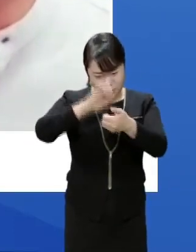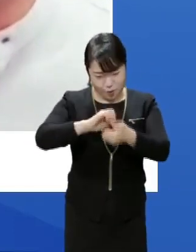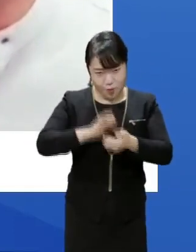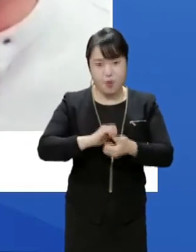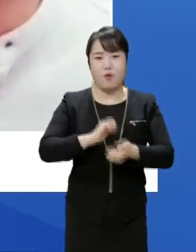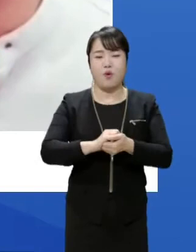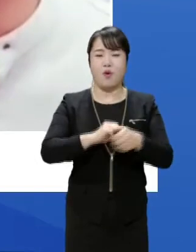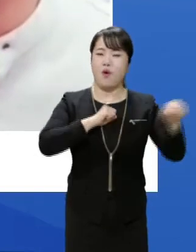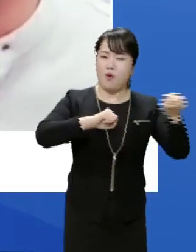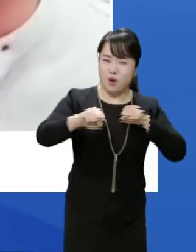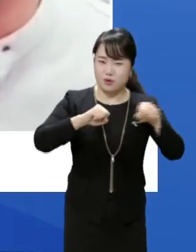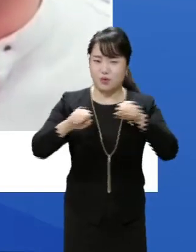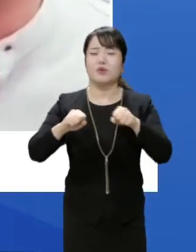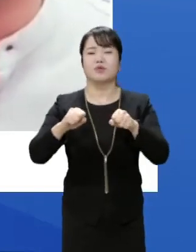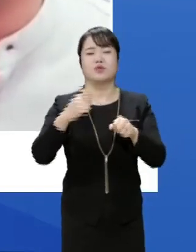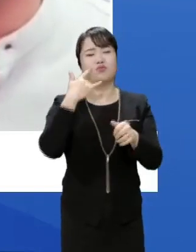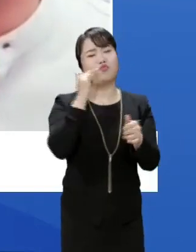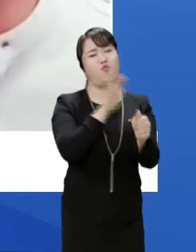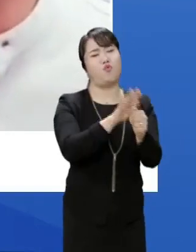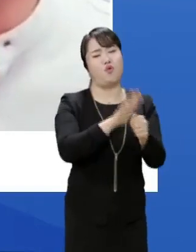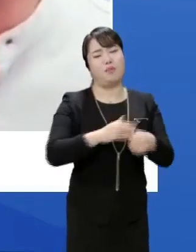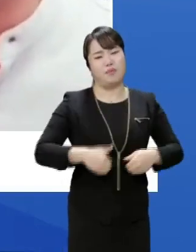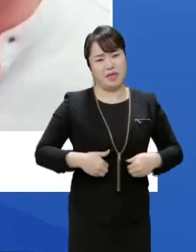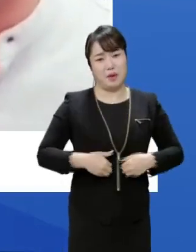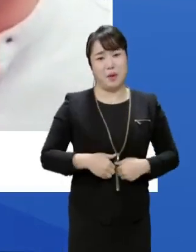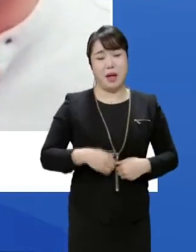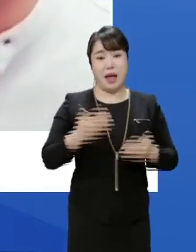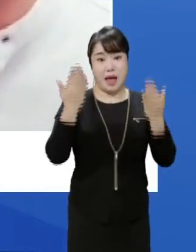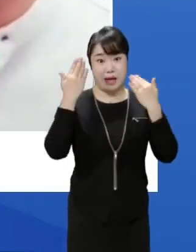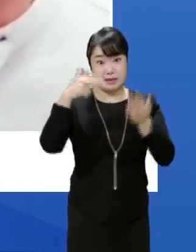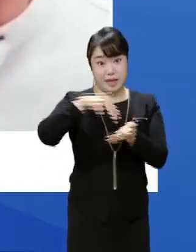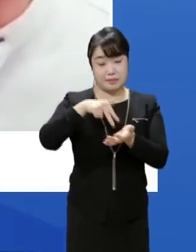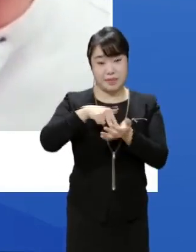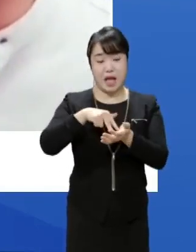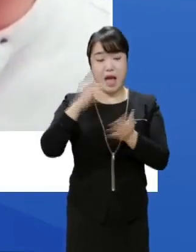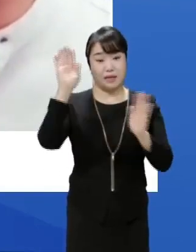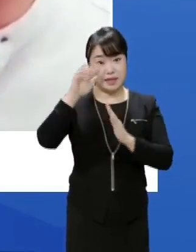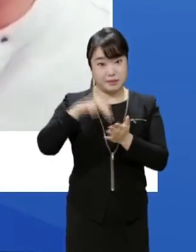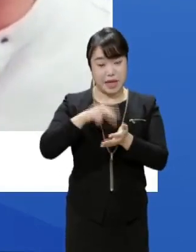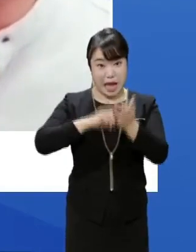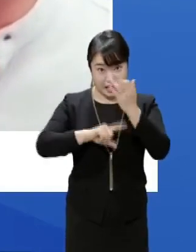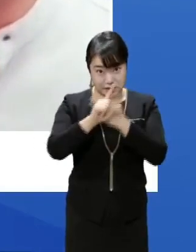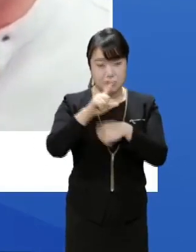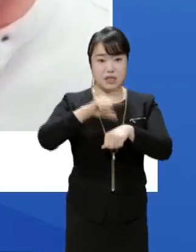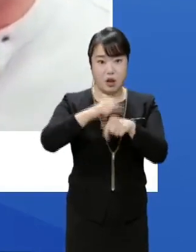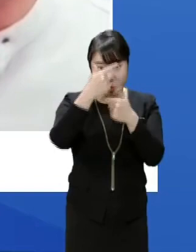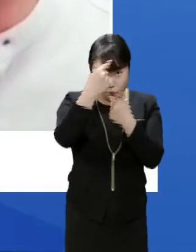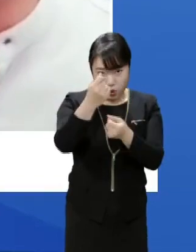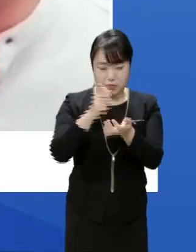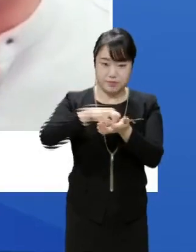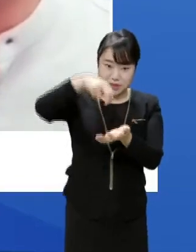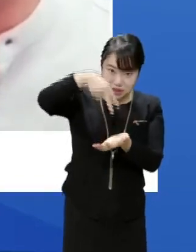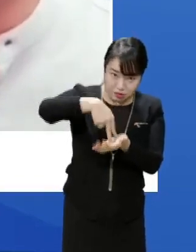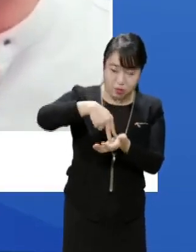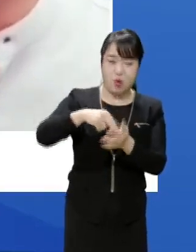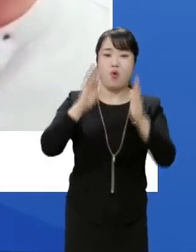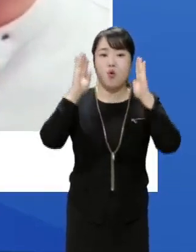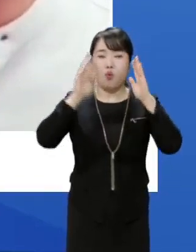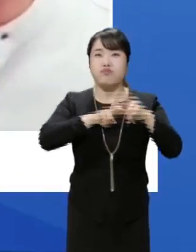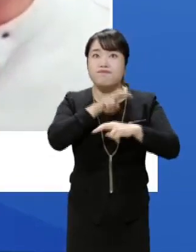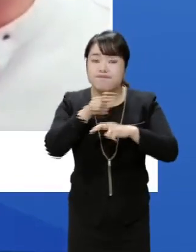할수 있도록 도와주시면 좋겠습니다. 학생들이 아침에 일어나서 수업 시간과 마찬가지로 정해진 시간에 학습에